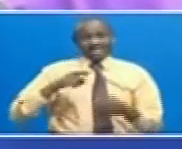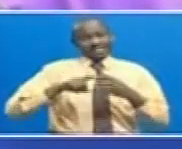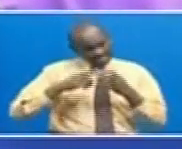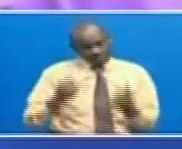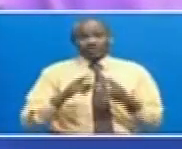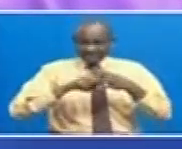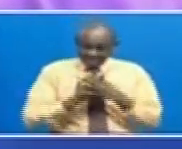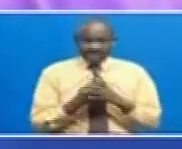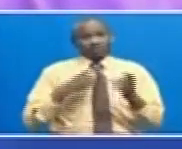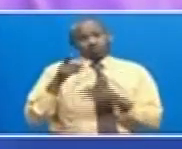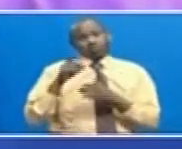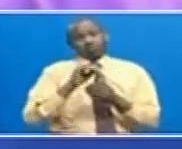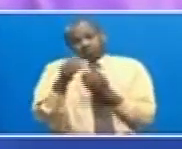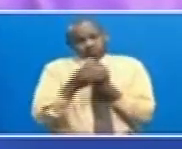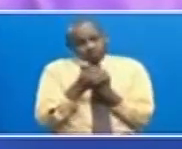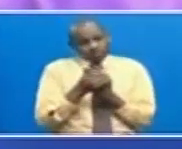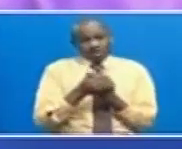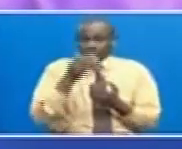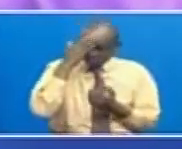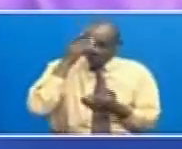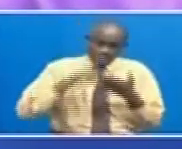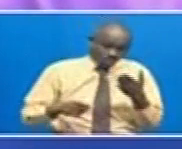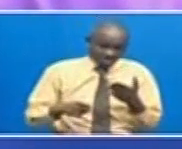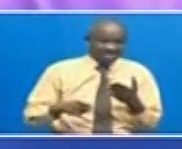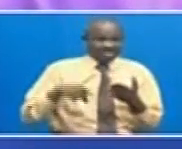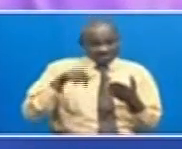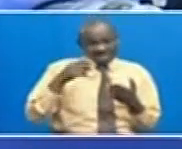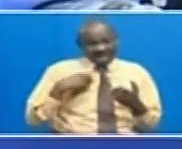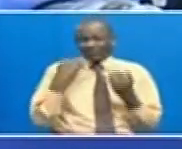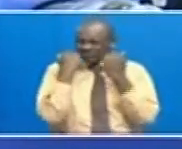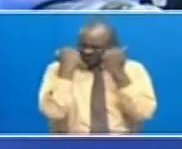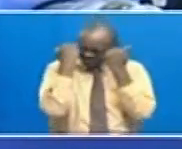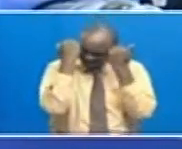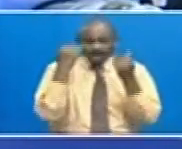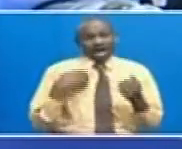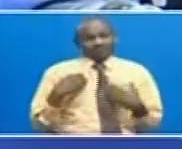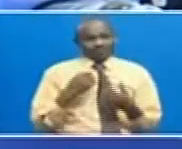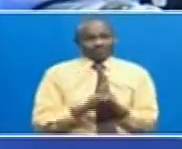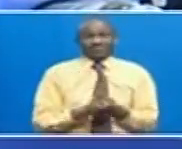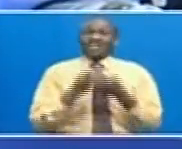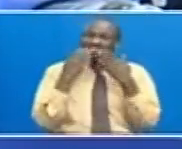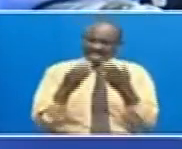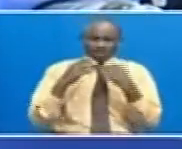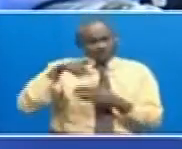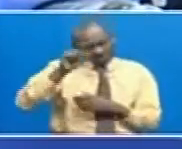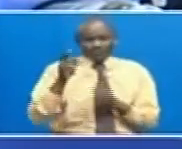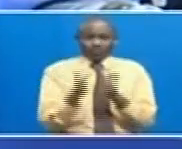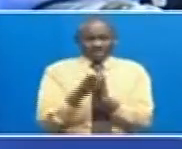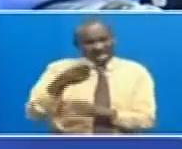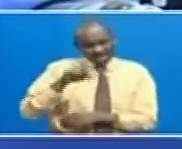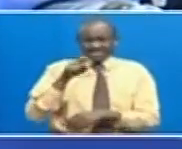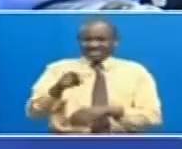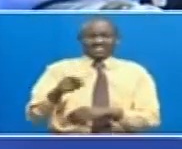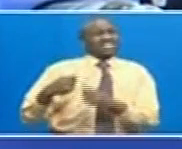to recovery, because you must also realize that they are also traumatized. Thank you for journeying with us through this